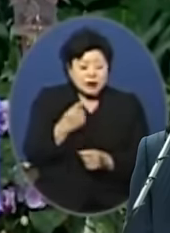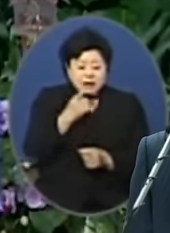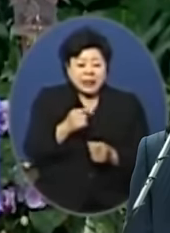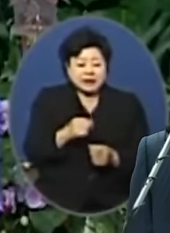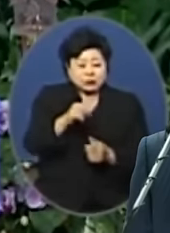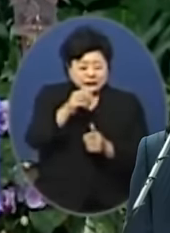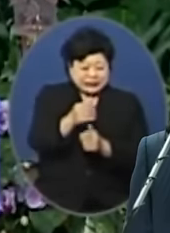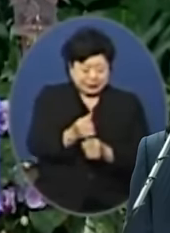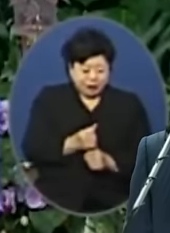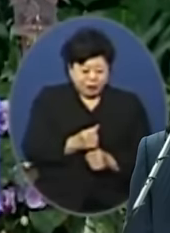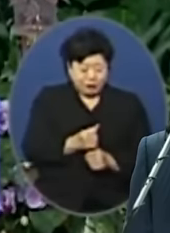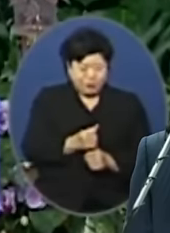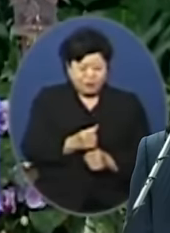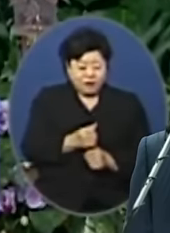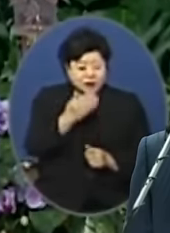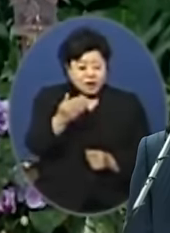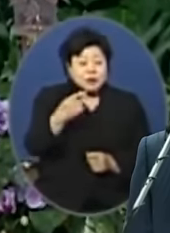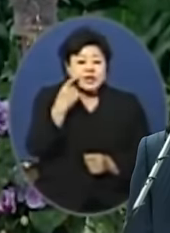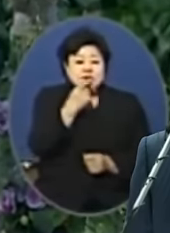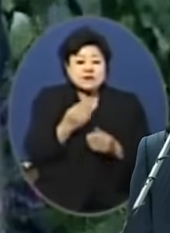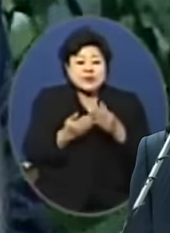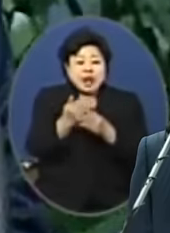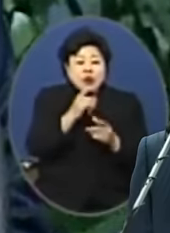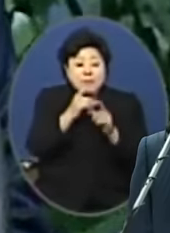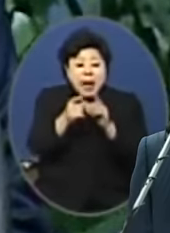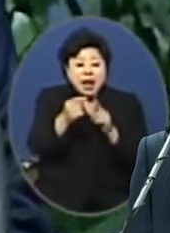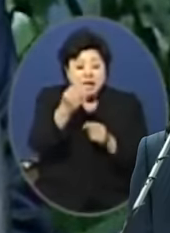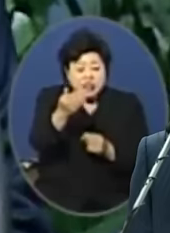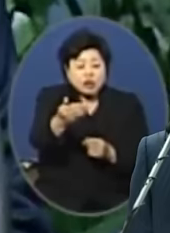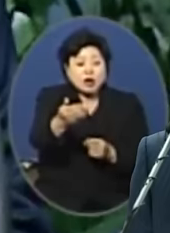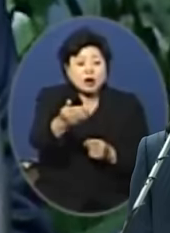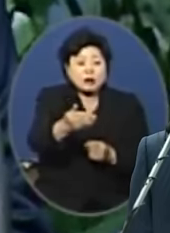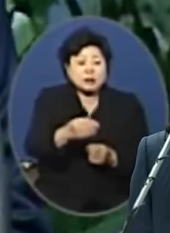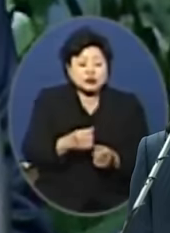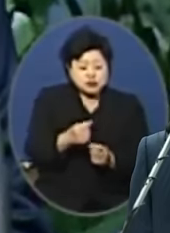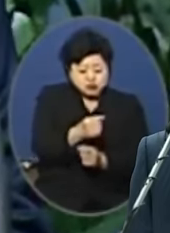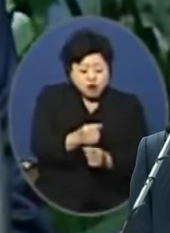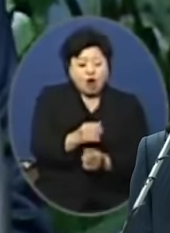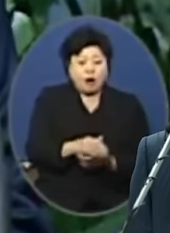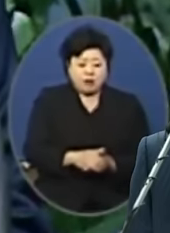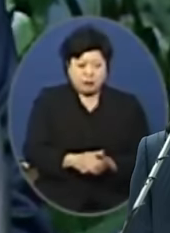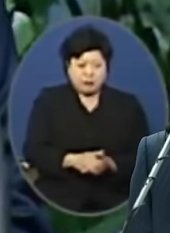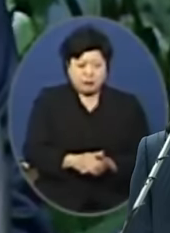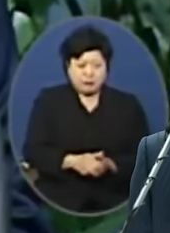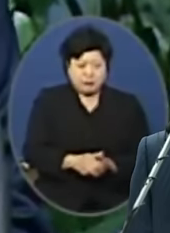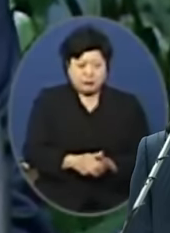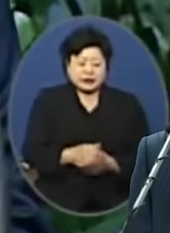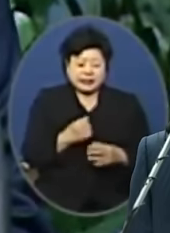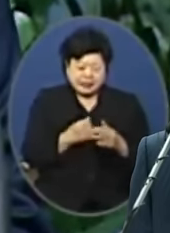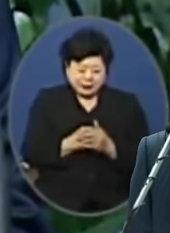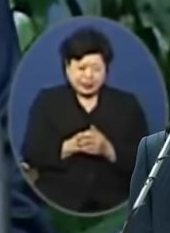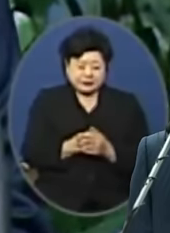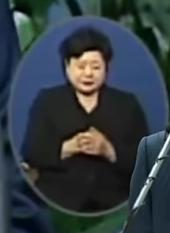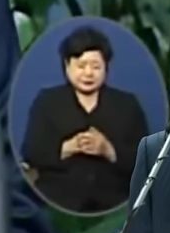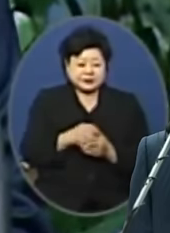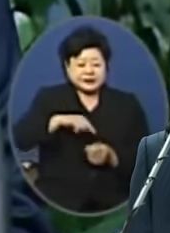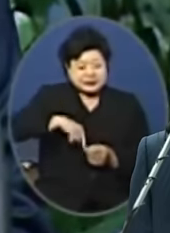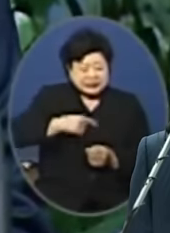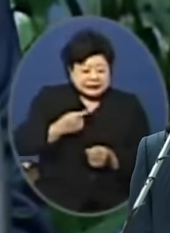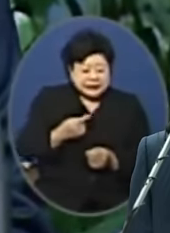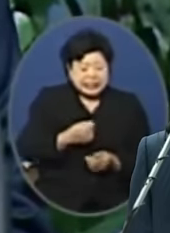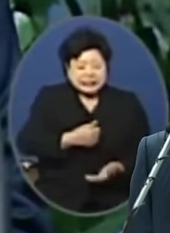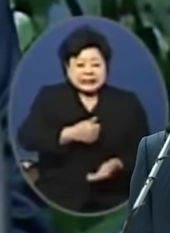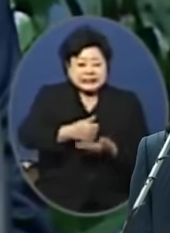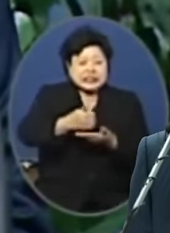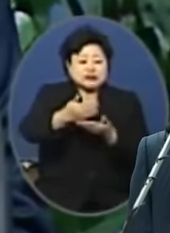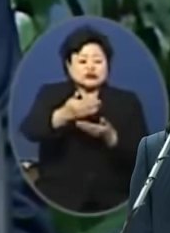잡히게 되었나니라. 여러분의 입에서 나오는 말이 여러분을 얽어맨다는 것입니다. 그러므로 자기를 자기가